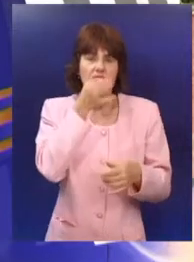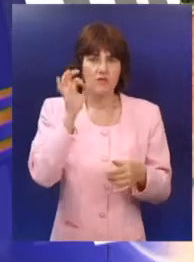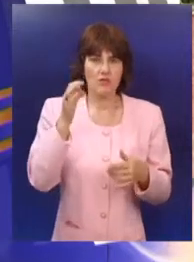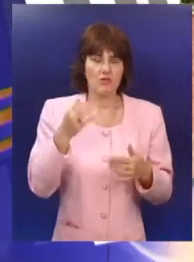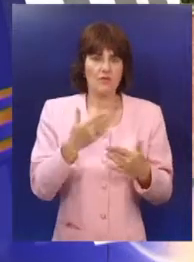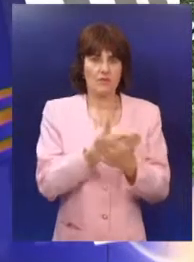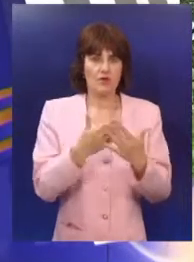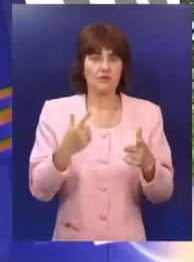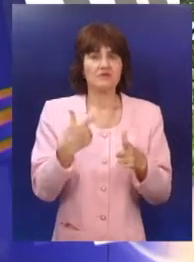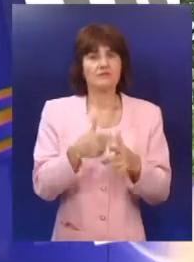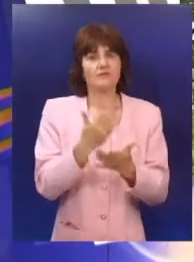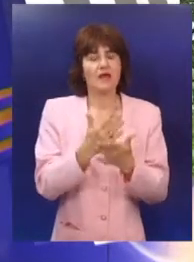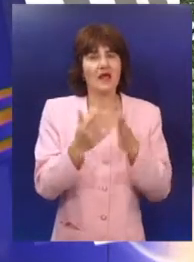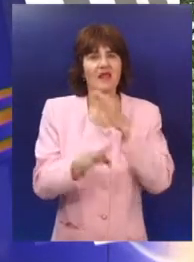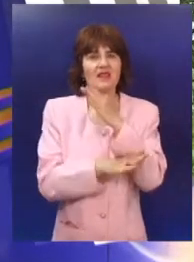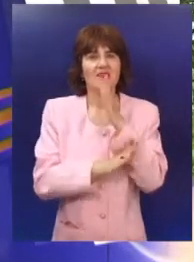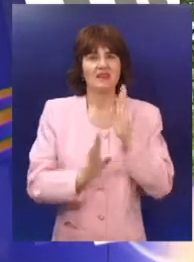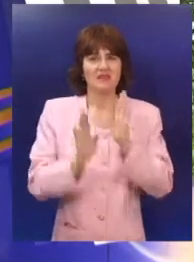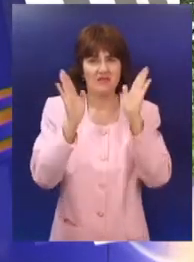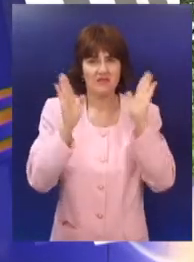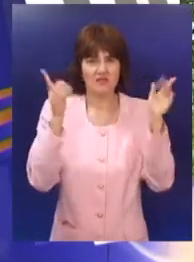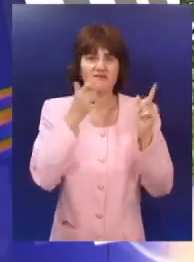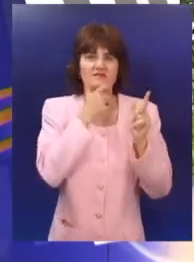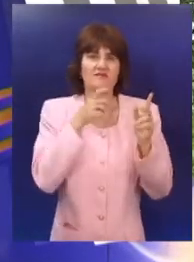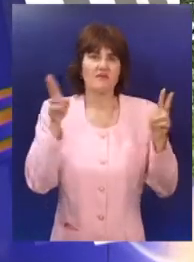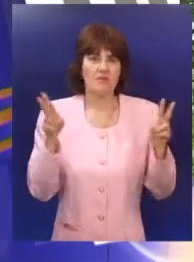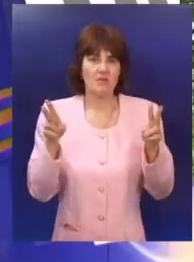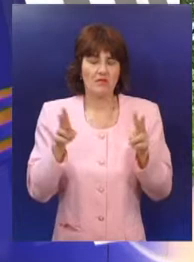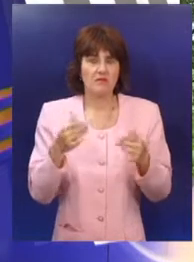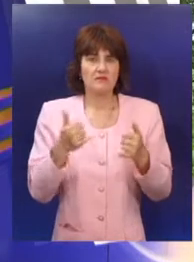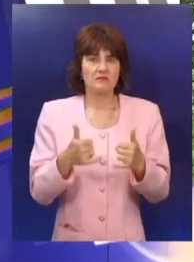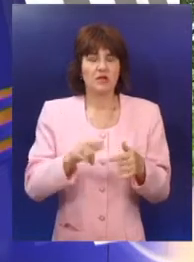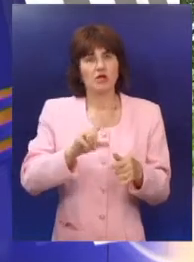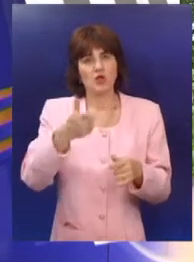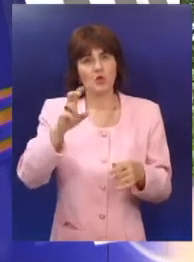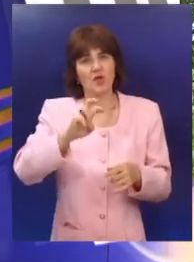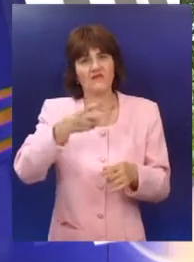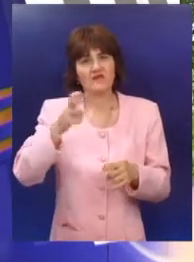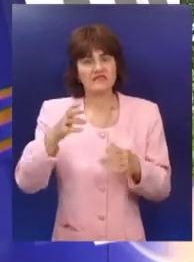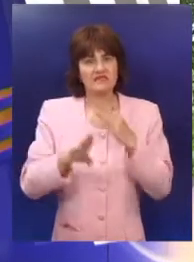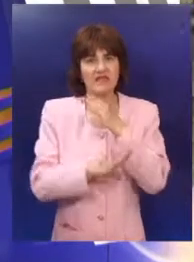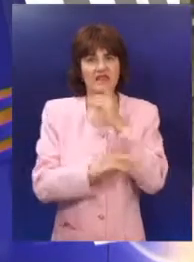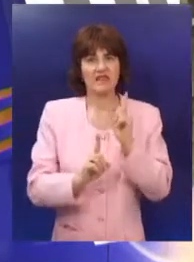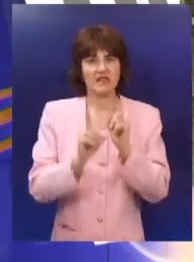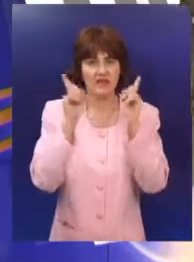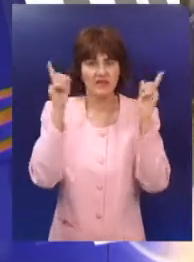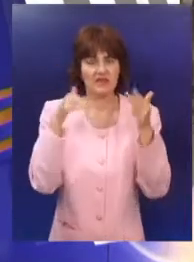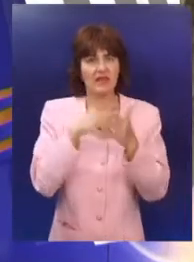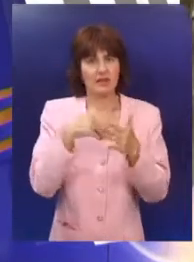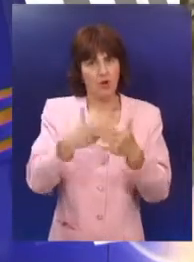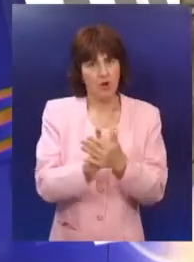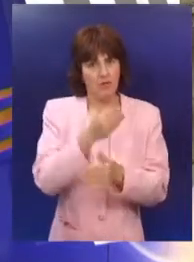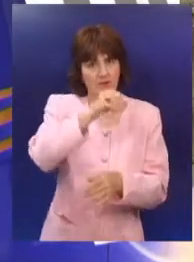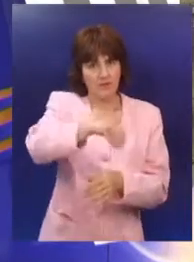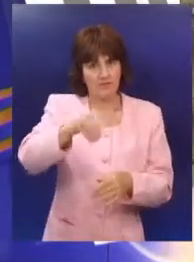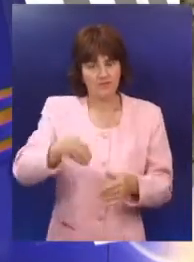dud kako bi se proizvodila svila, ali vremenom duda je bilo sve manje i sađene su druge vrste drveća. U planu je da se ponovo